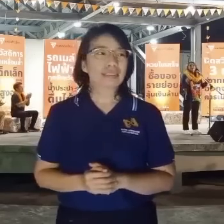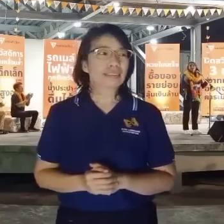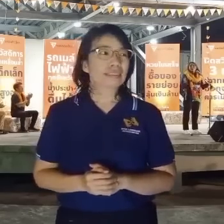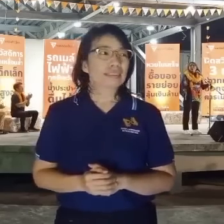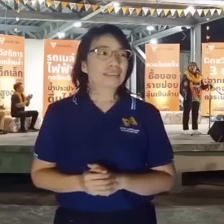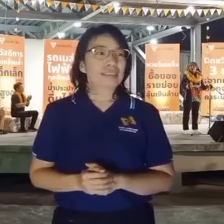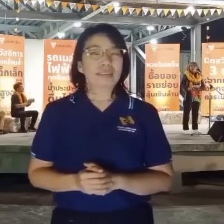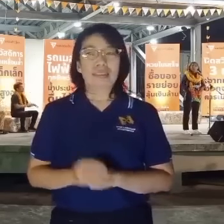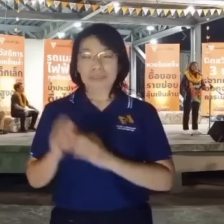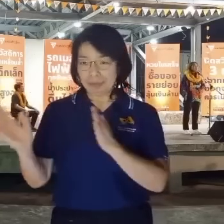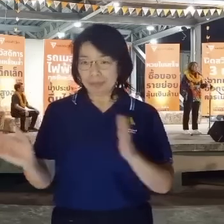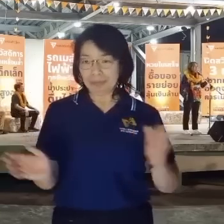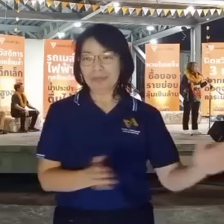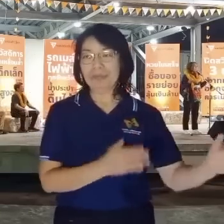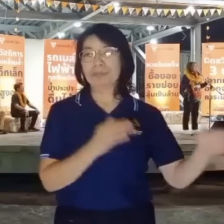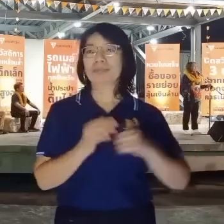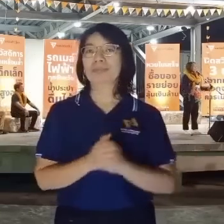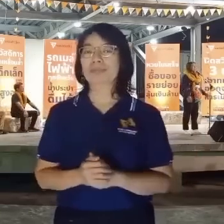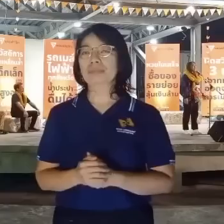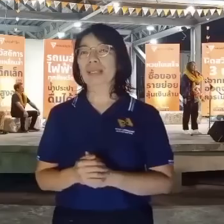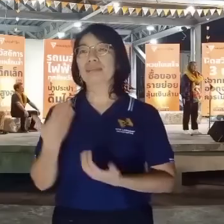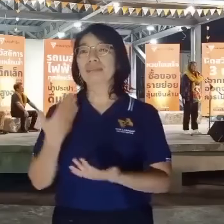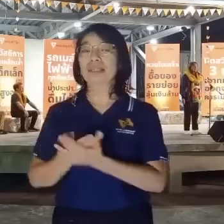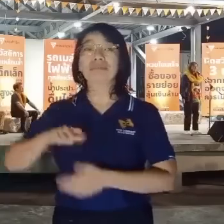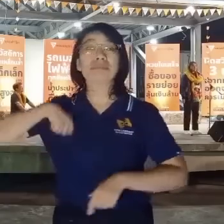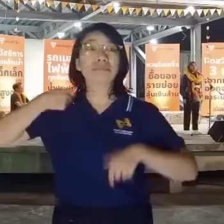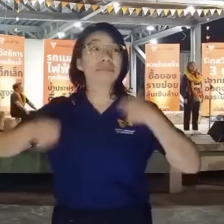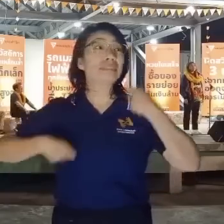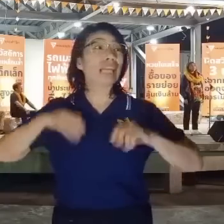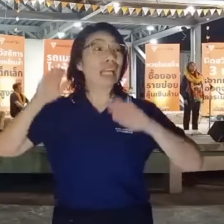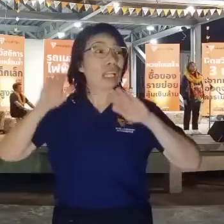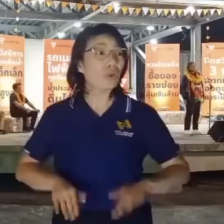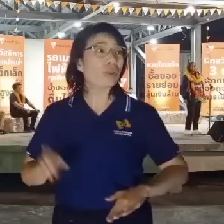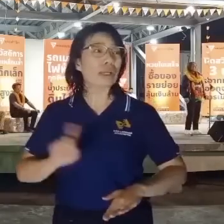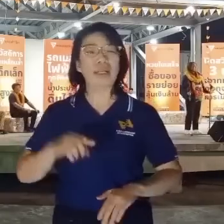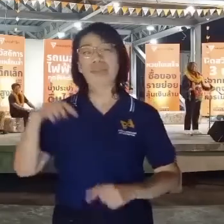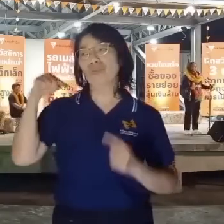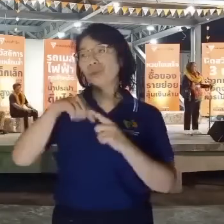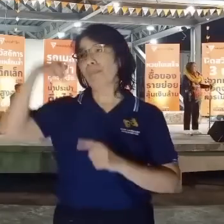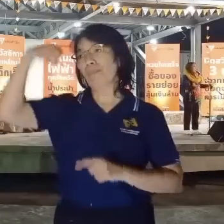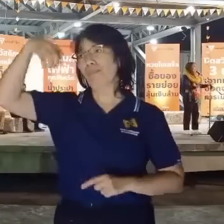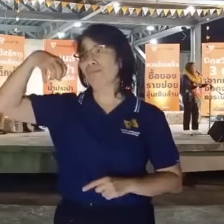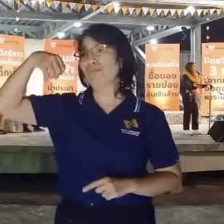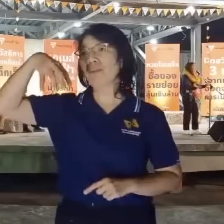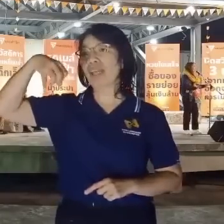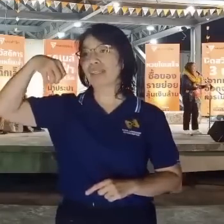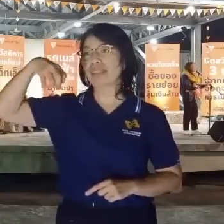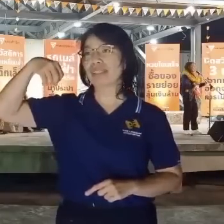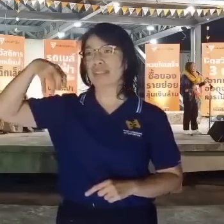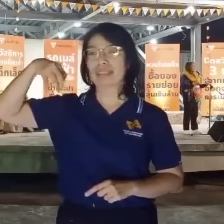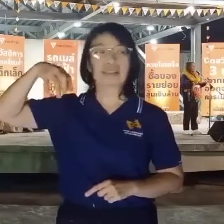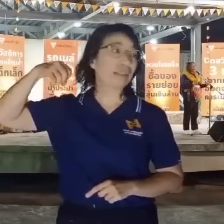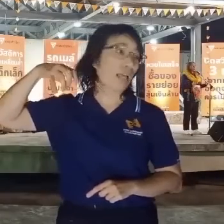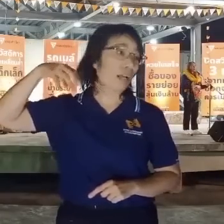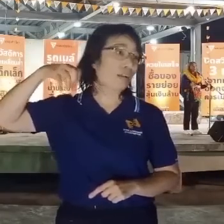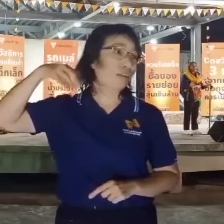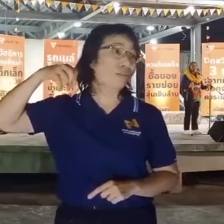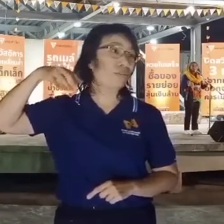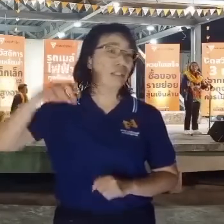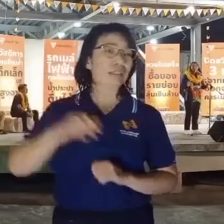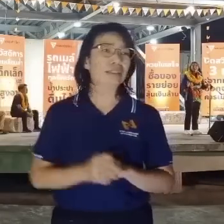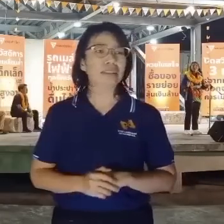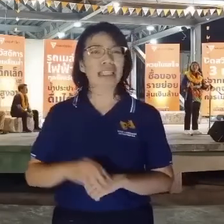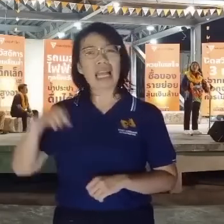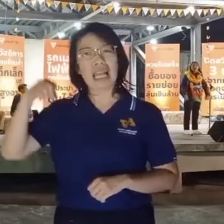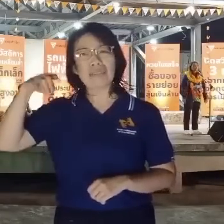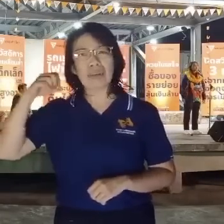เรื่องต่อมาของการลดค่าใช้จ่ายคือค่าไฟที่ผ่านมาเป็นเพราะรัฐเอื้อทุนพลังงานม